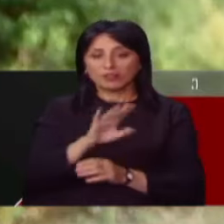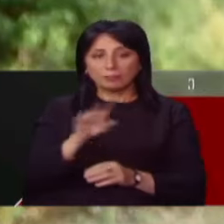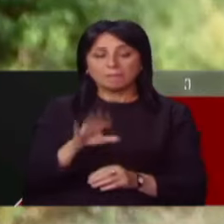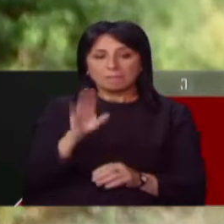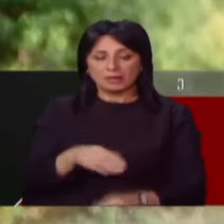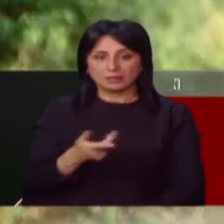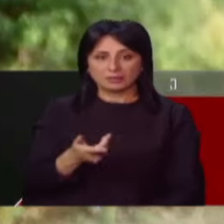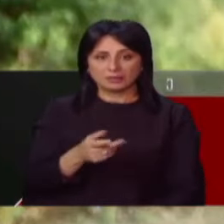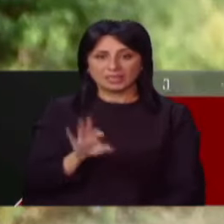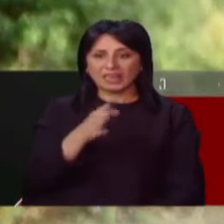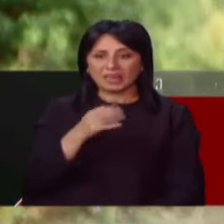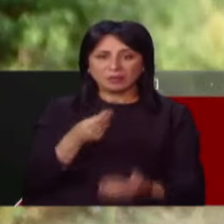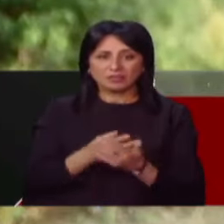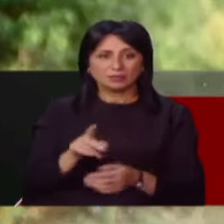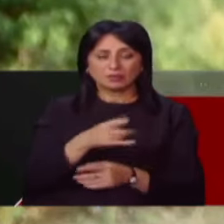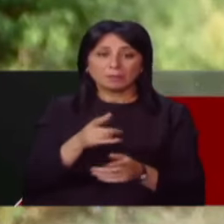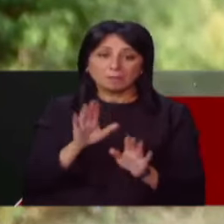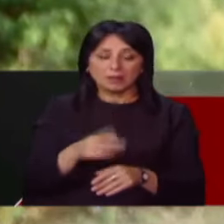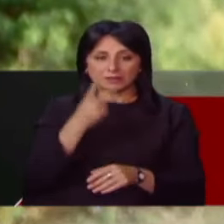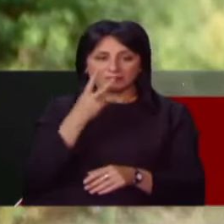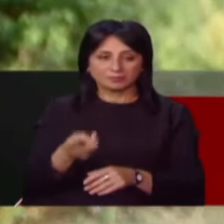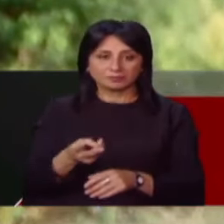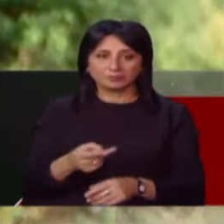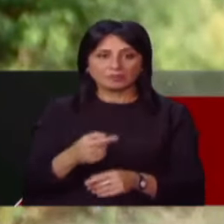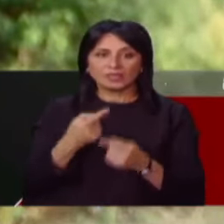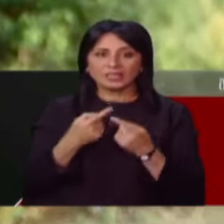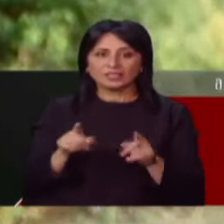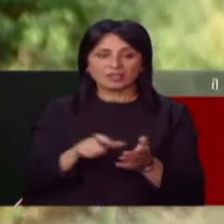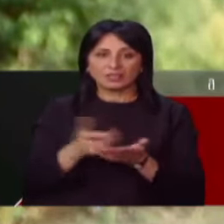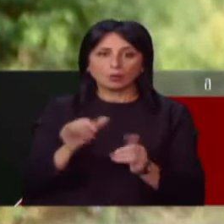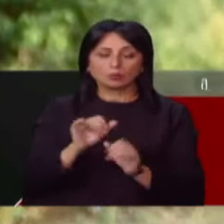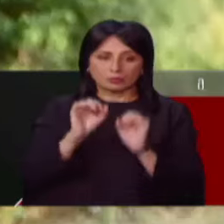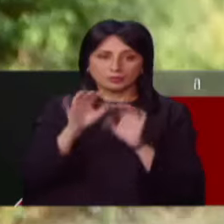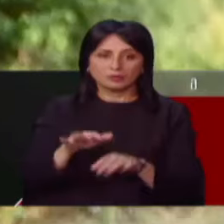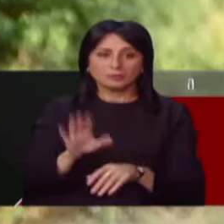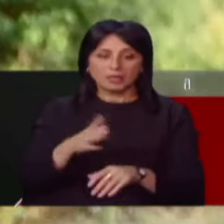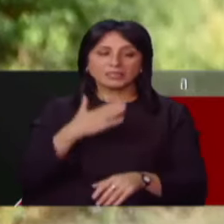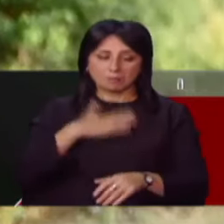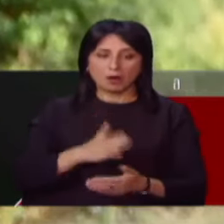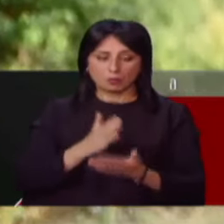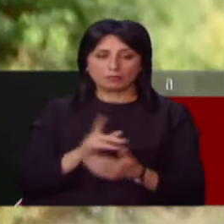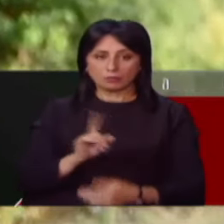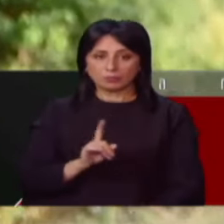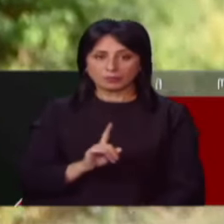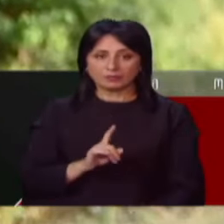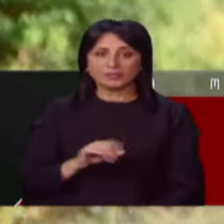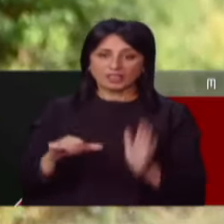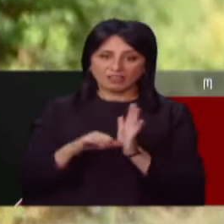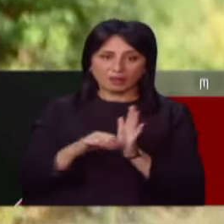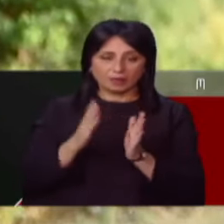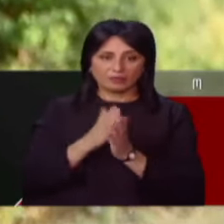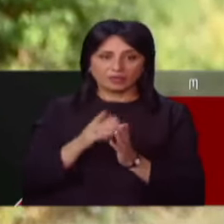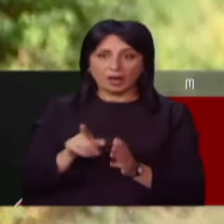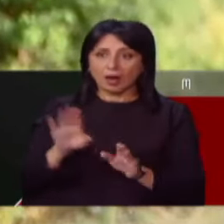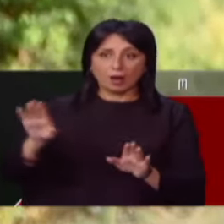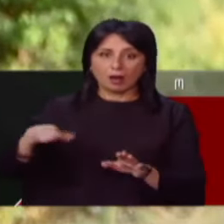მაინც არა უშავრა, ესე ვთქვათ რა, ეხლა სხვა გზა არ გვაქვს. მაგრამ მაინც ყოფილები ვართ მაგით, რომ გვეხმარებიან და ეგეც რო